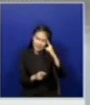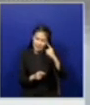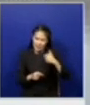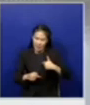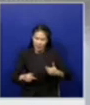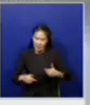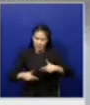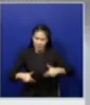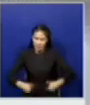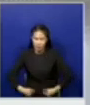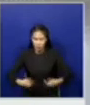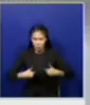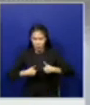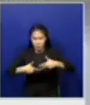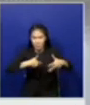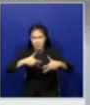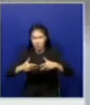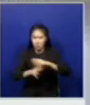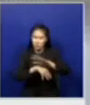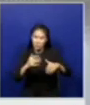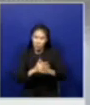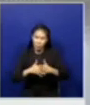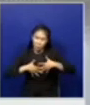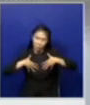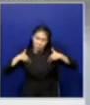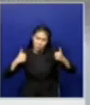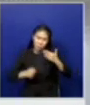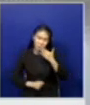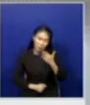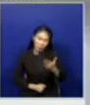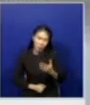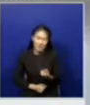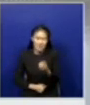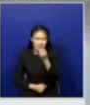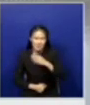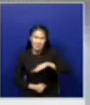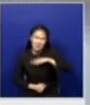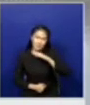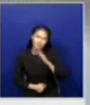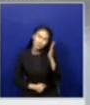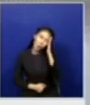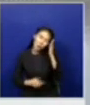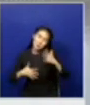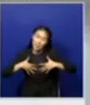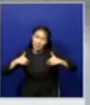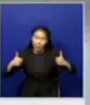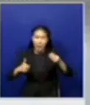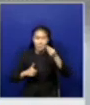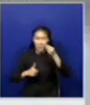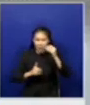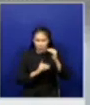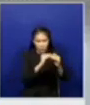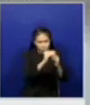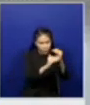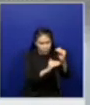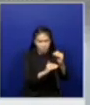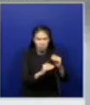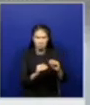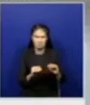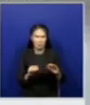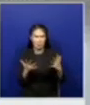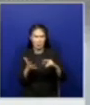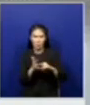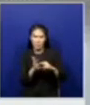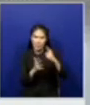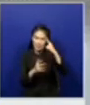ความสุขอย่างยั่งยืนกินอิ่มนอนอุ่นบ้านเมืองเจริญรุ่งเรืองขึ้นต